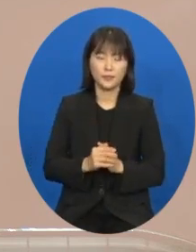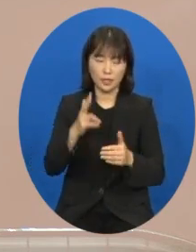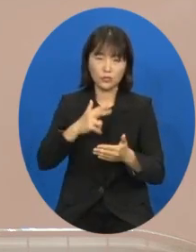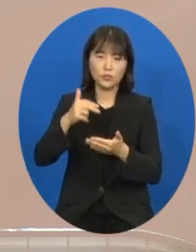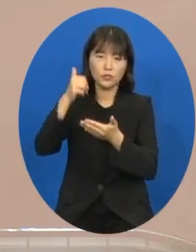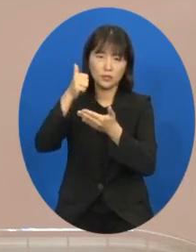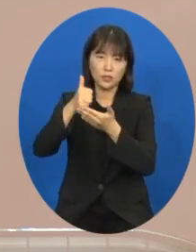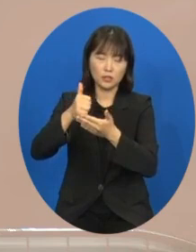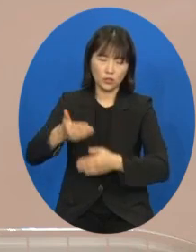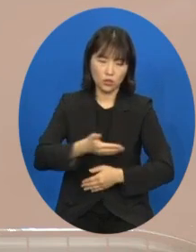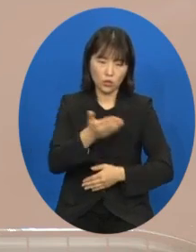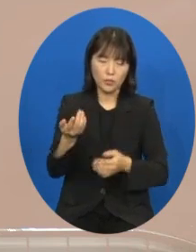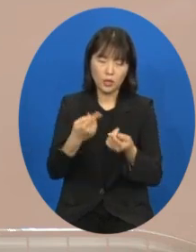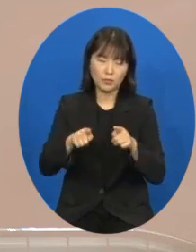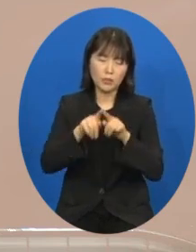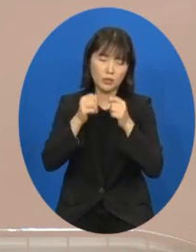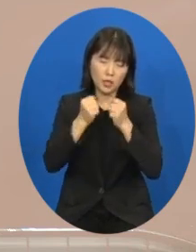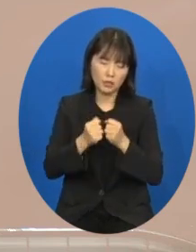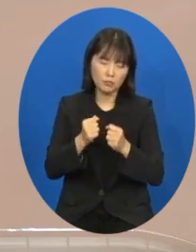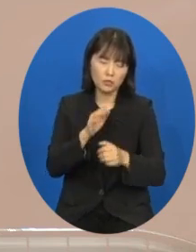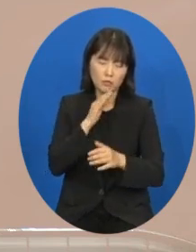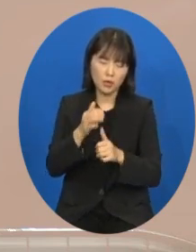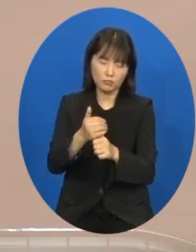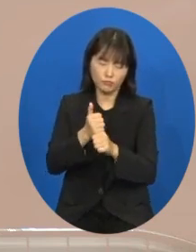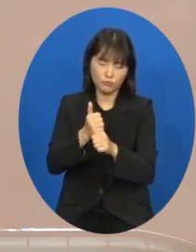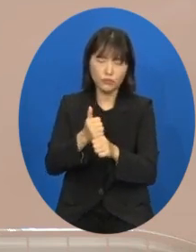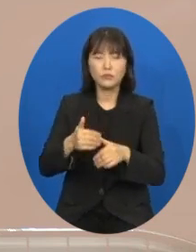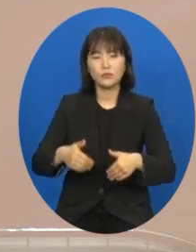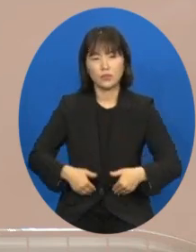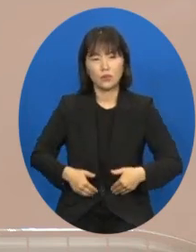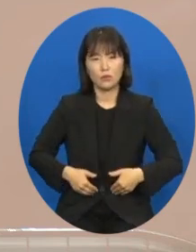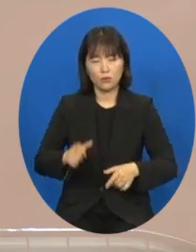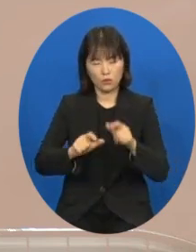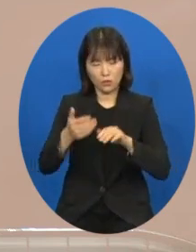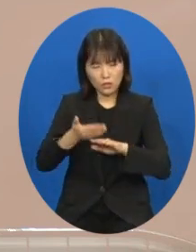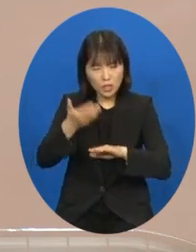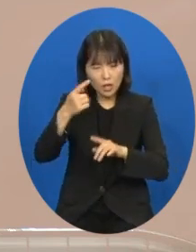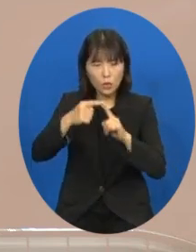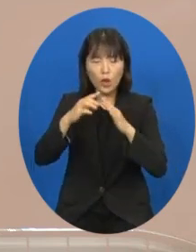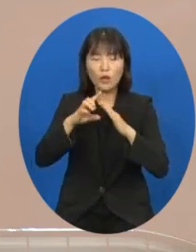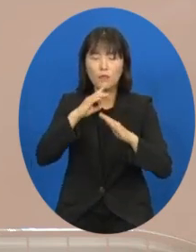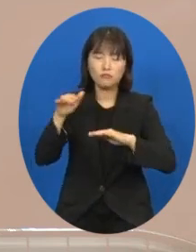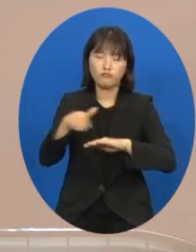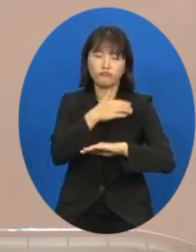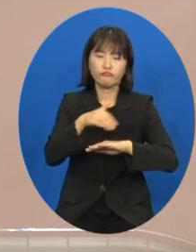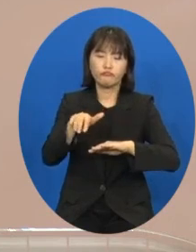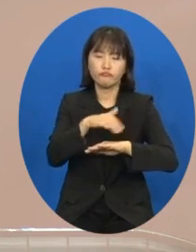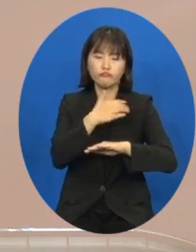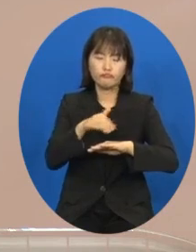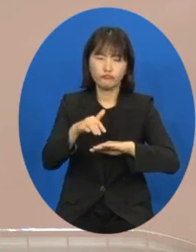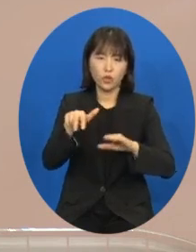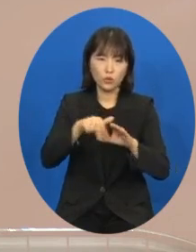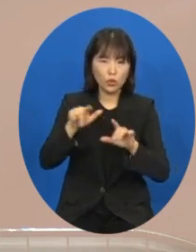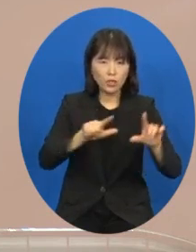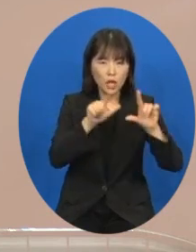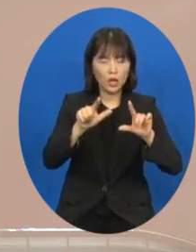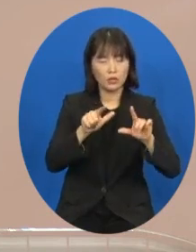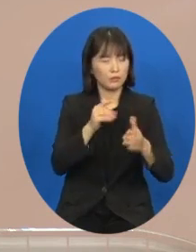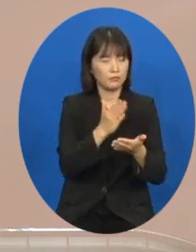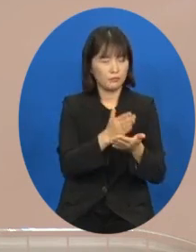주님께서 여러분과 함께 계심을 정말 붙잡으세요. 이제는 더 이상 교회만 왔다 갔다 하는 종교 생활로 예수 믿지